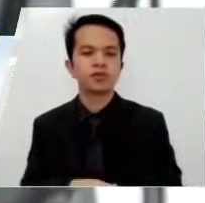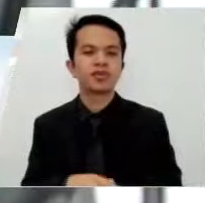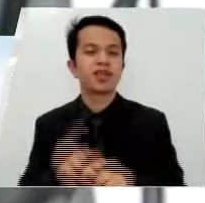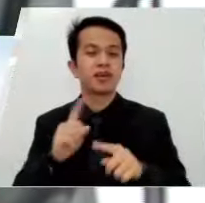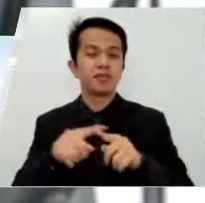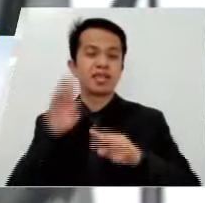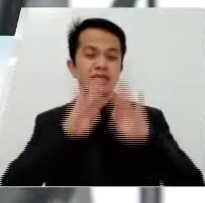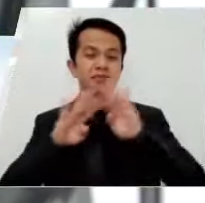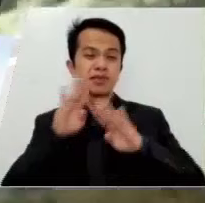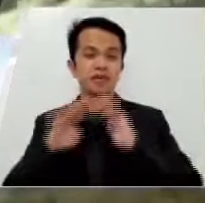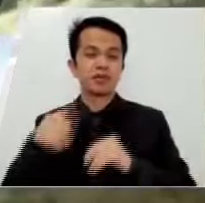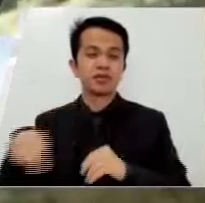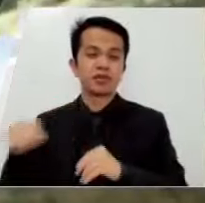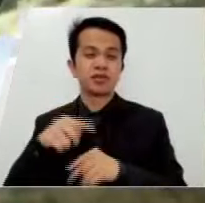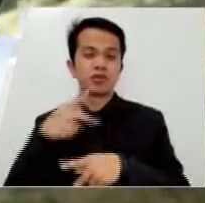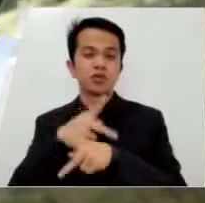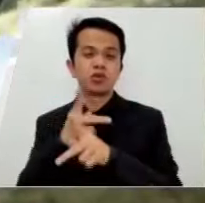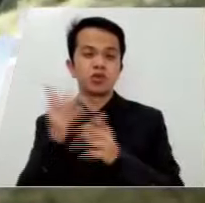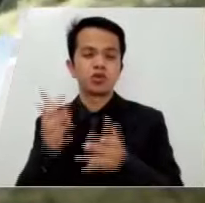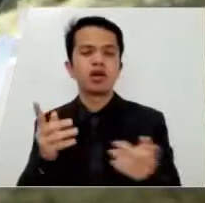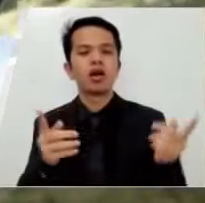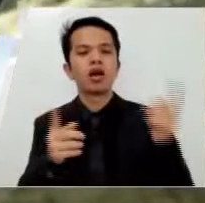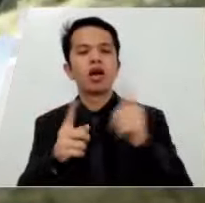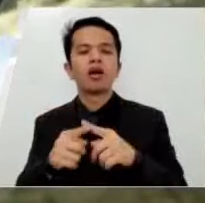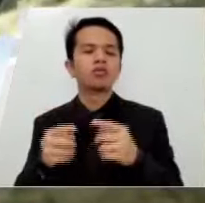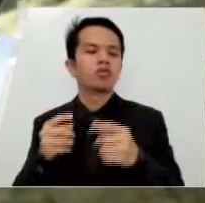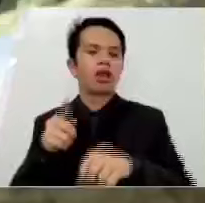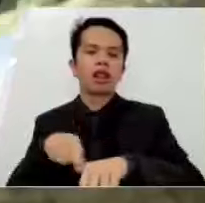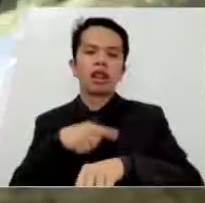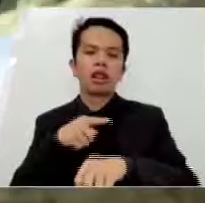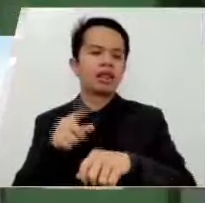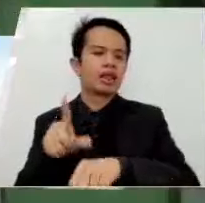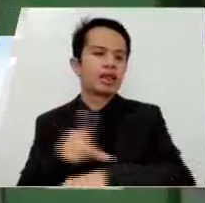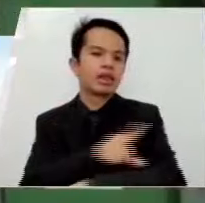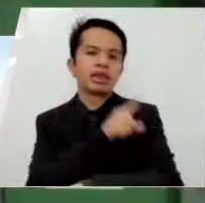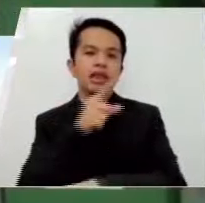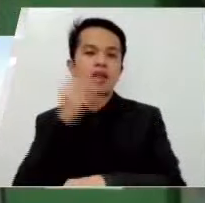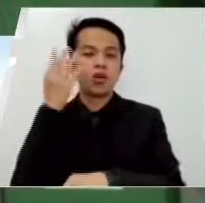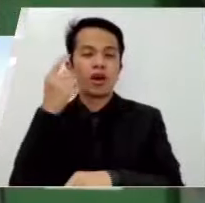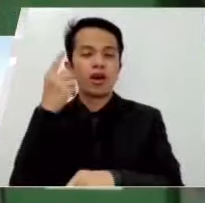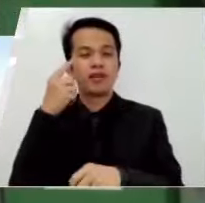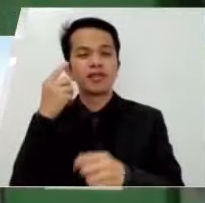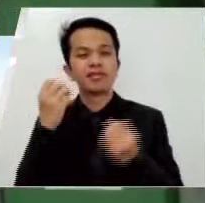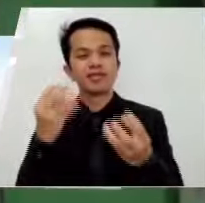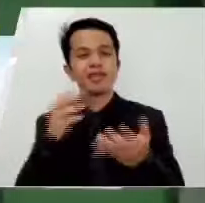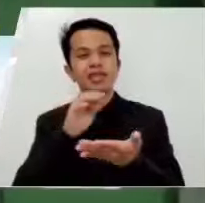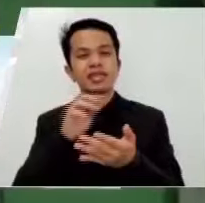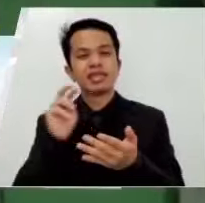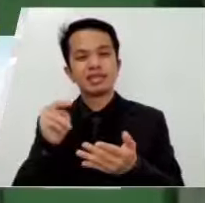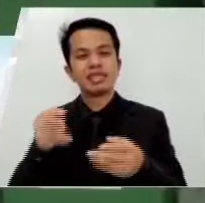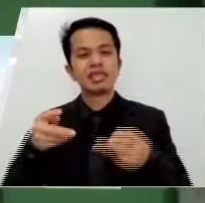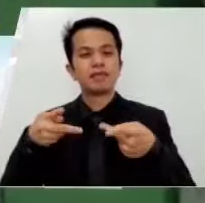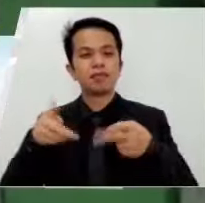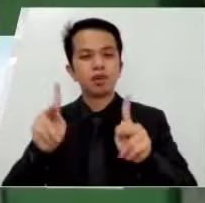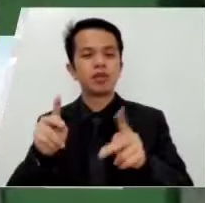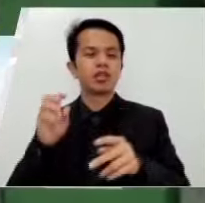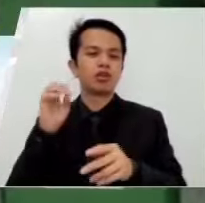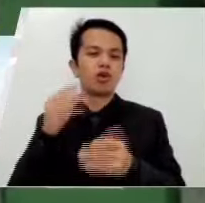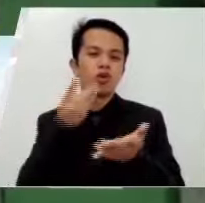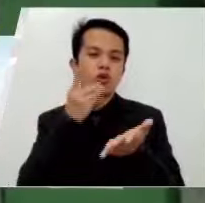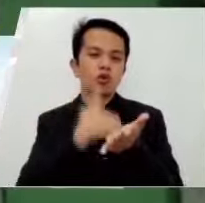energy producers, aabutin ka ng siyam-siyam permits at clearances pa lang. Ilang daang pirma raw ang kailangan mula sa iba't ibang ahensya ng